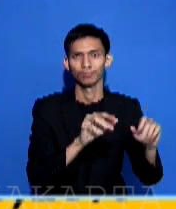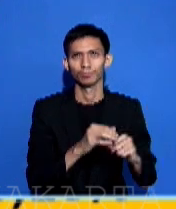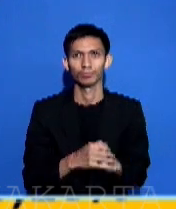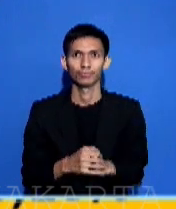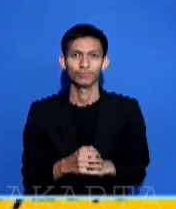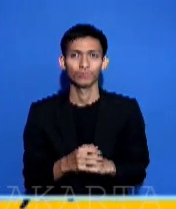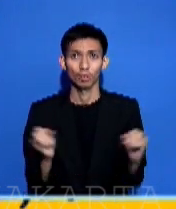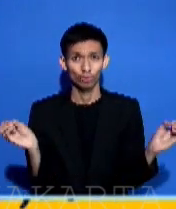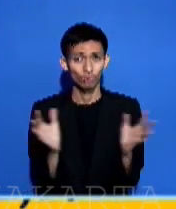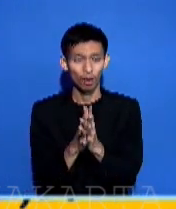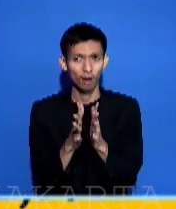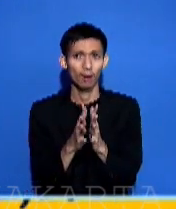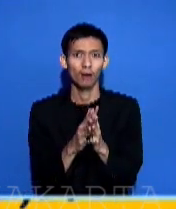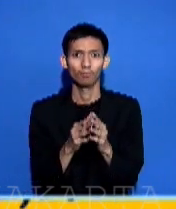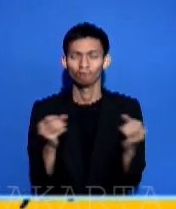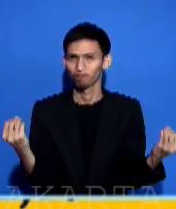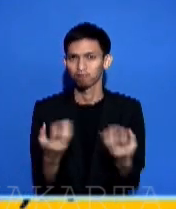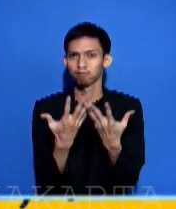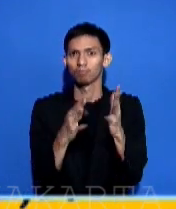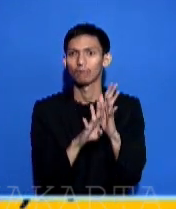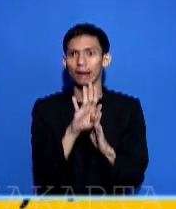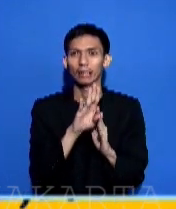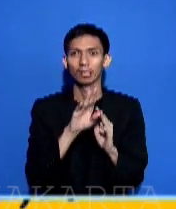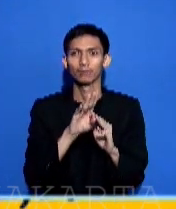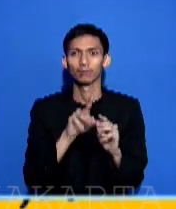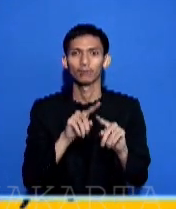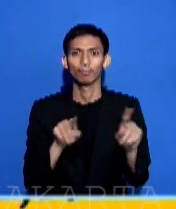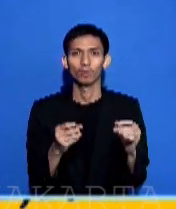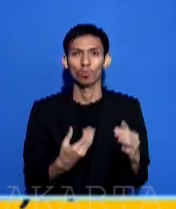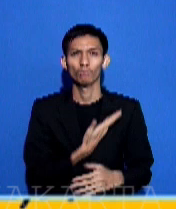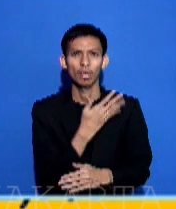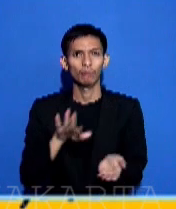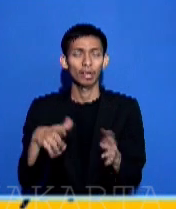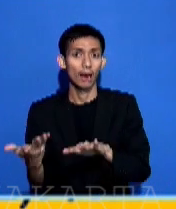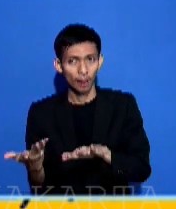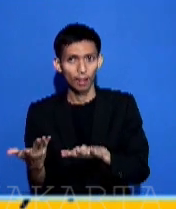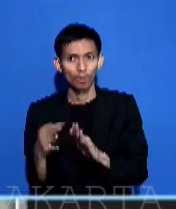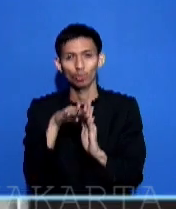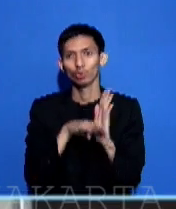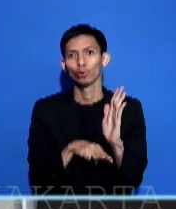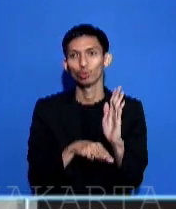laka lantas naik, namun jumlah korban jiwa menurun, yakni 28